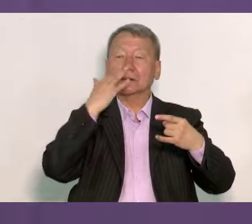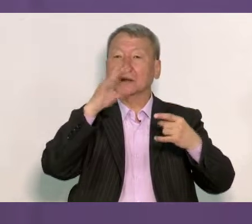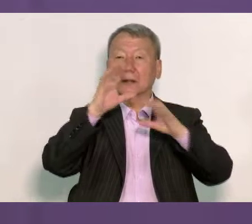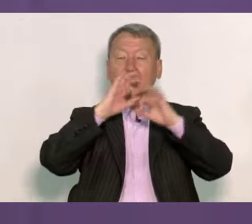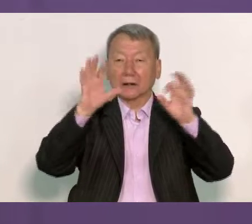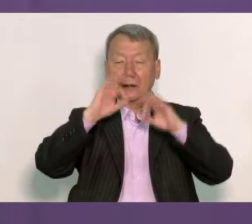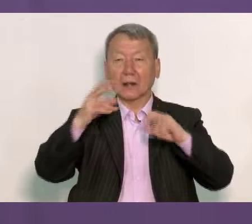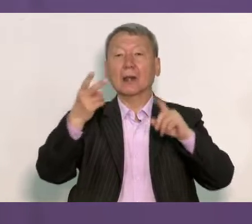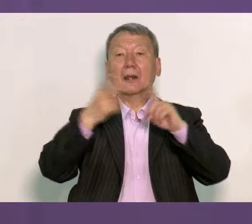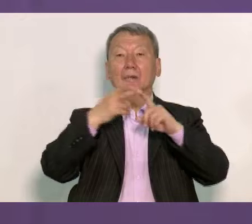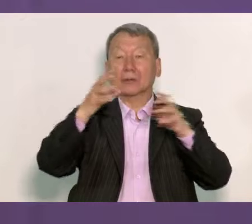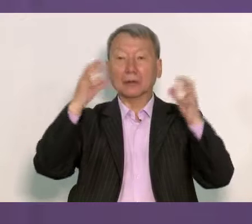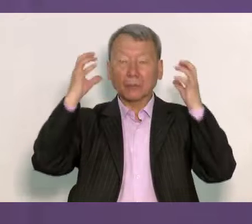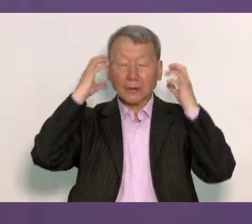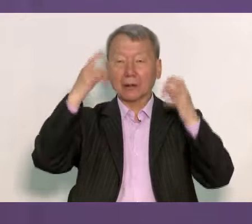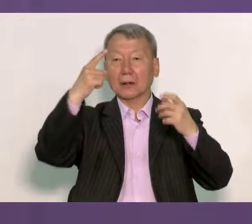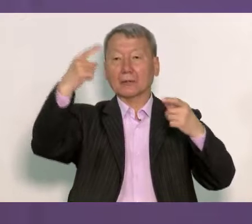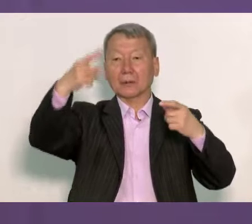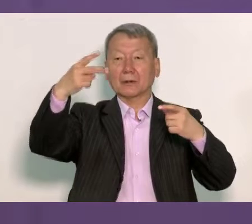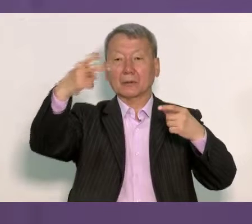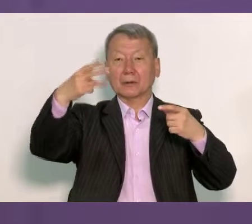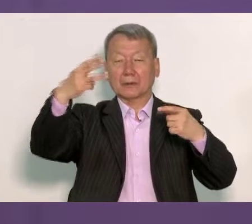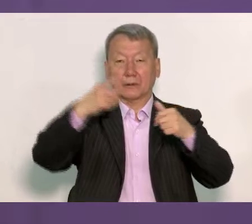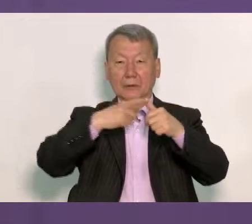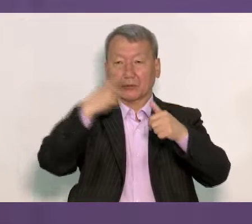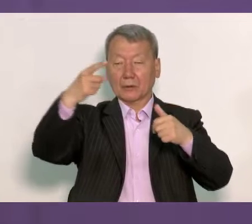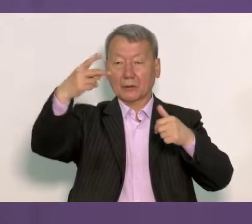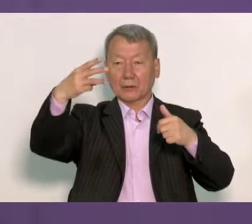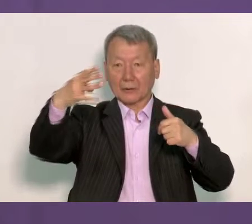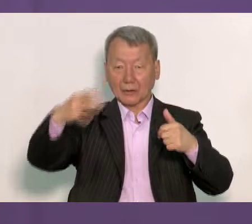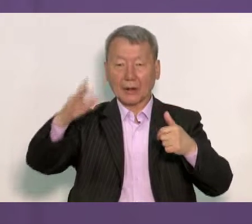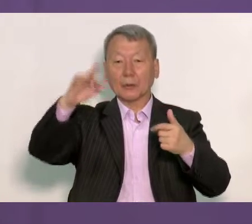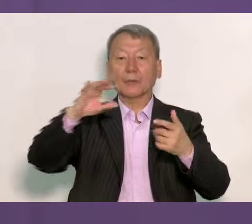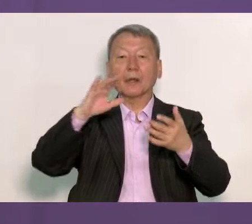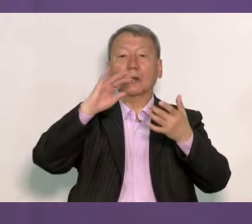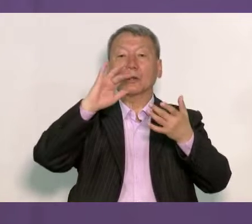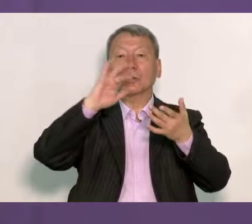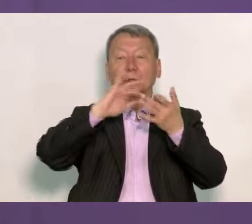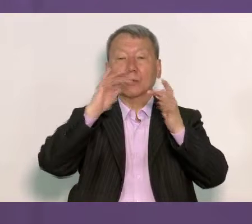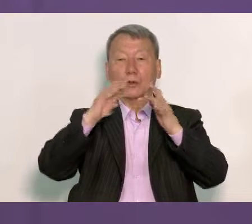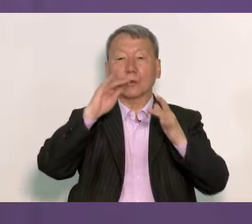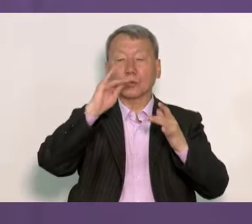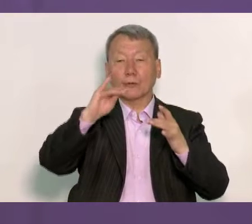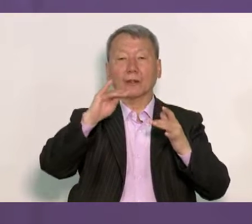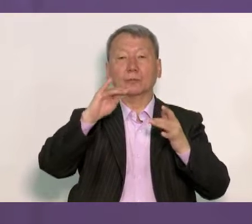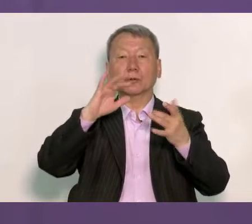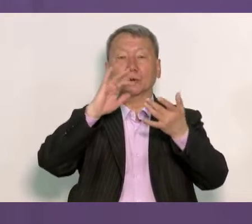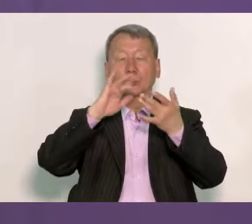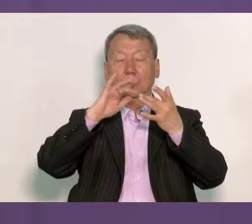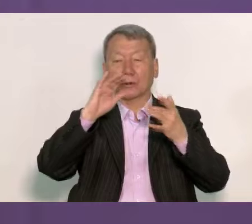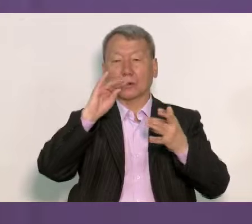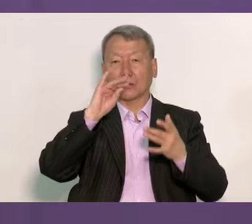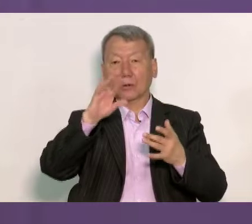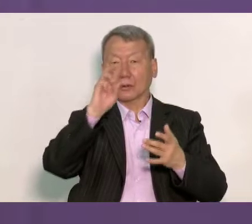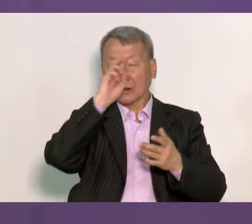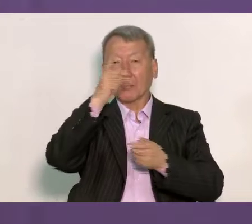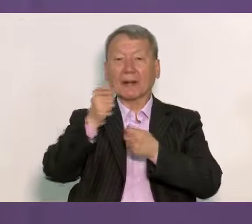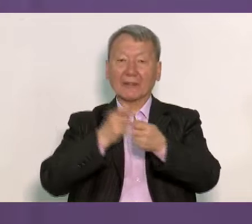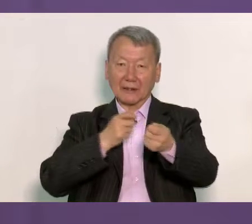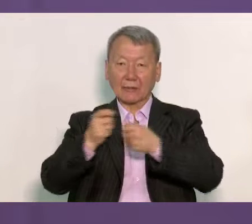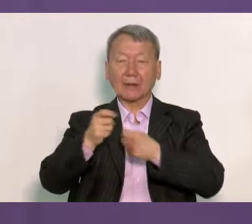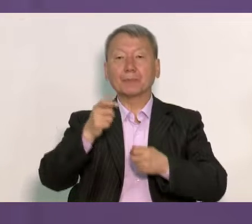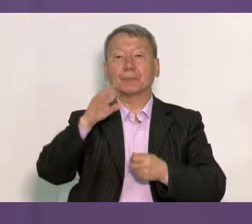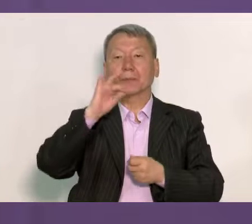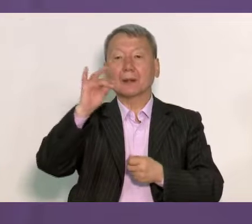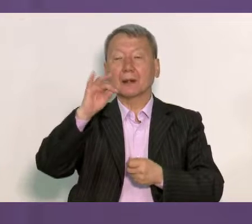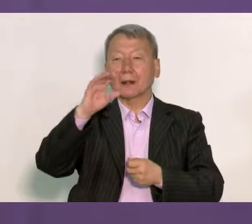маалымат агенттигинен, Эл ФМ, 1-чи радио, Кыргыз радиосу, Марал ФМ радиолорунан, ЛТРдин YouTube каналынан, Facebookтан Кыргыз өкмөтү, социальное